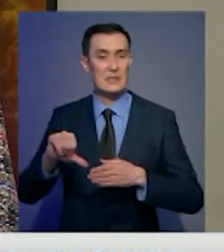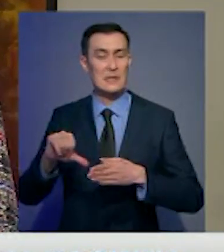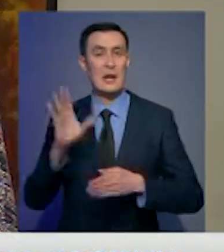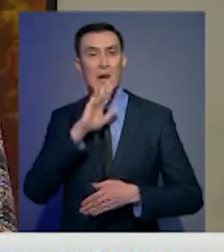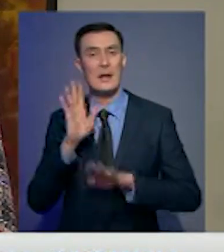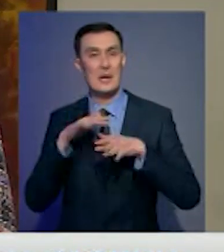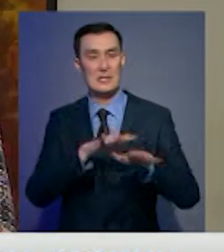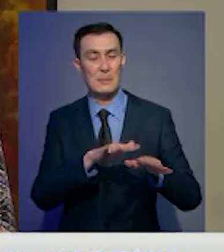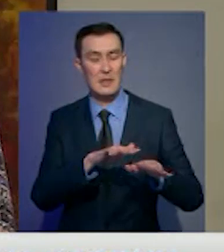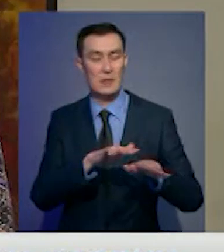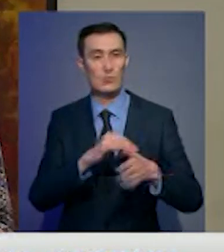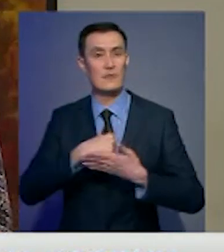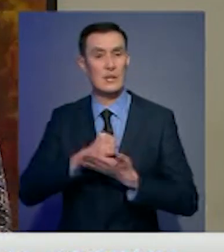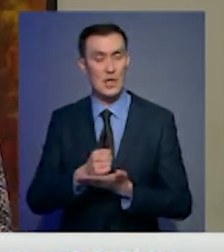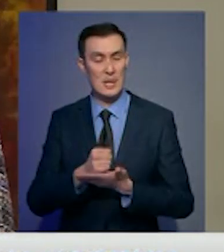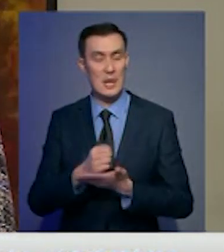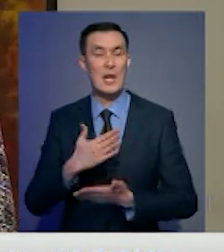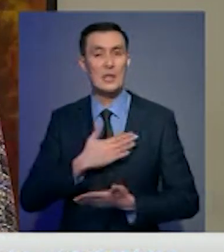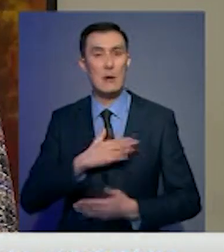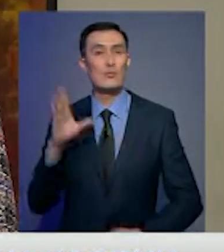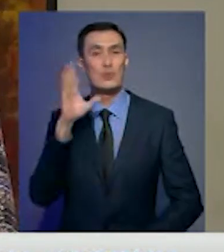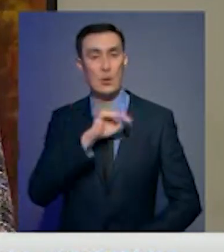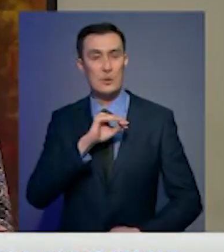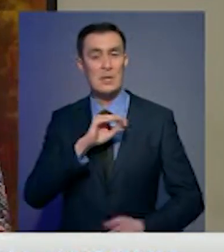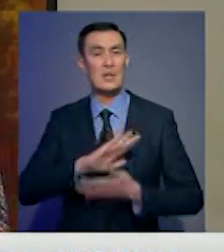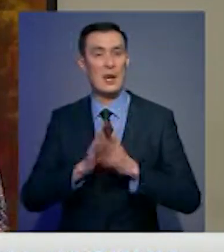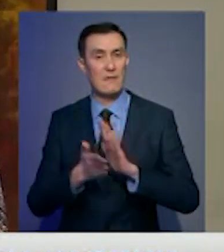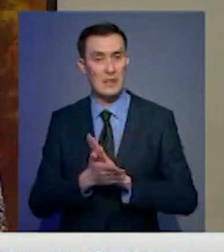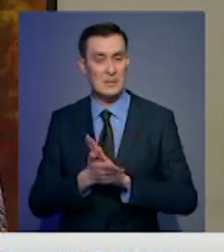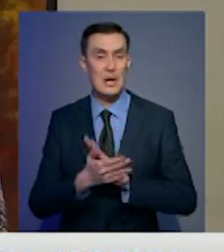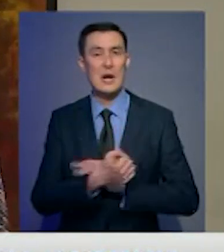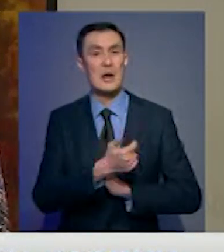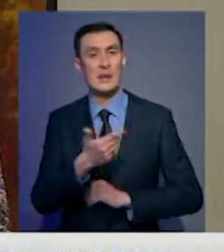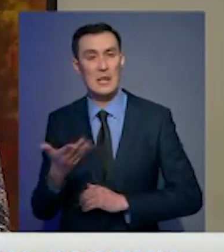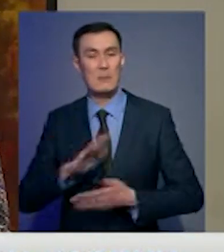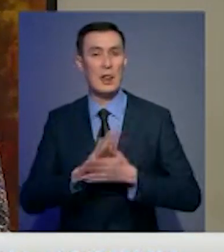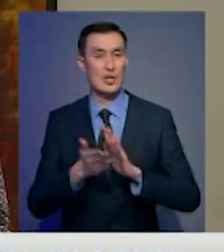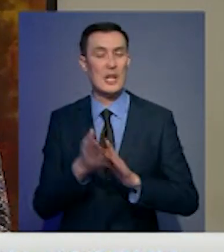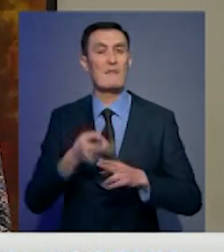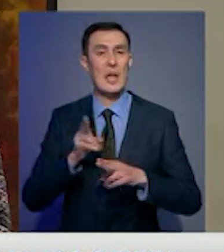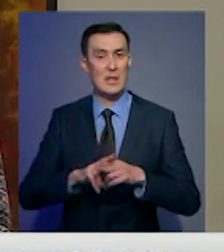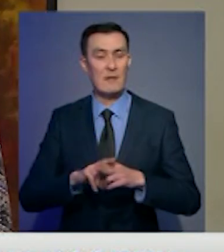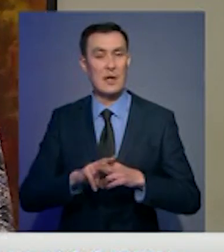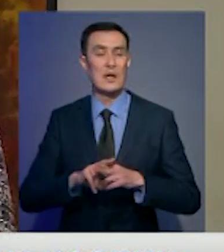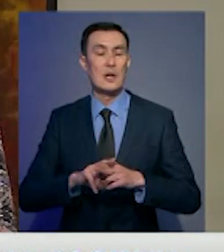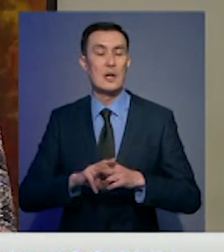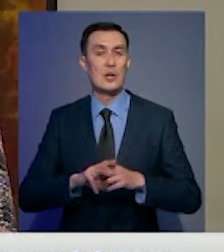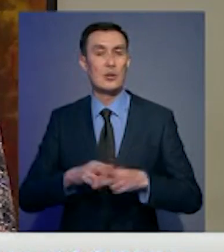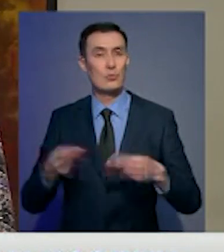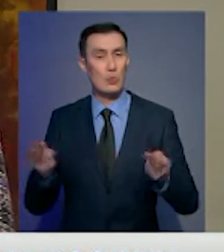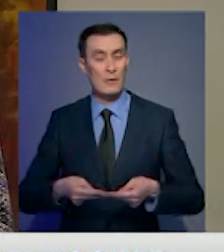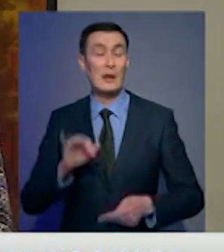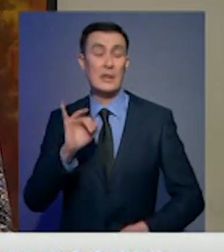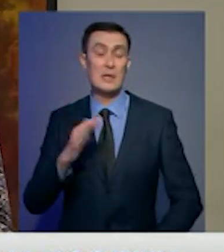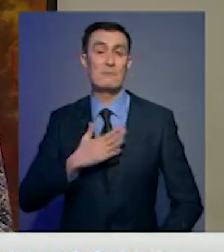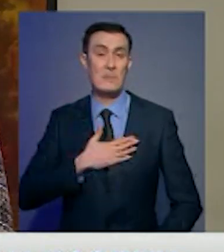море. Нам удалось согласовать ряд положений этого соглашения, и